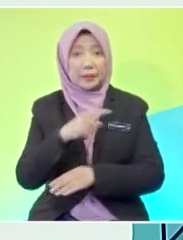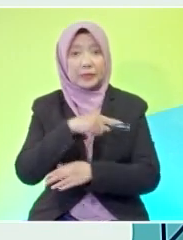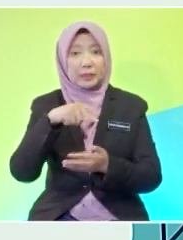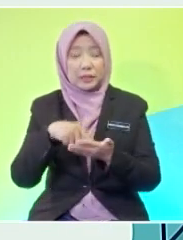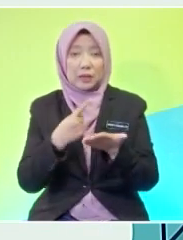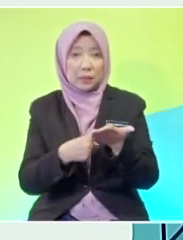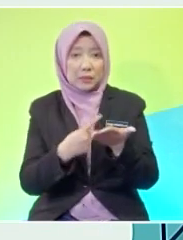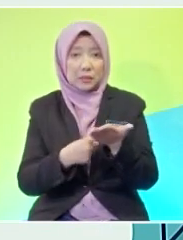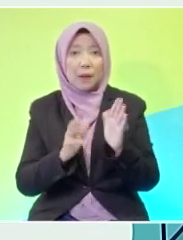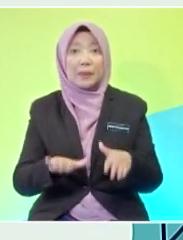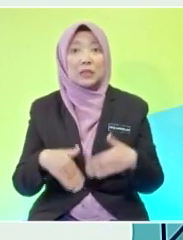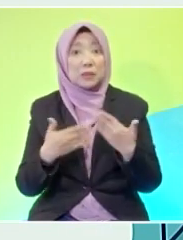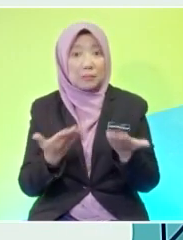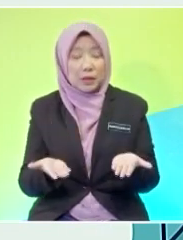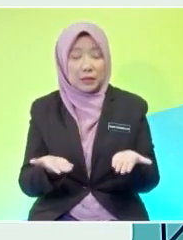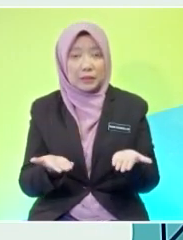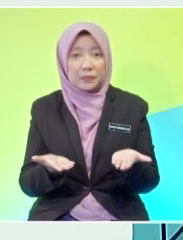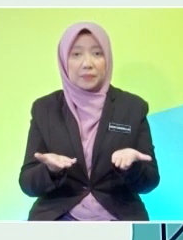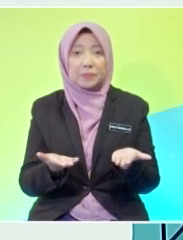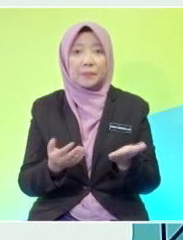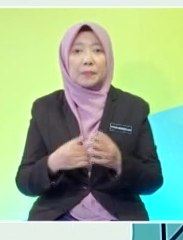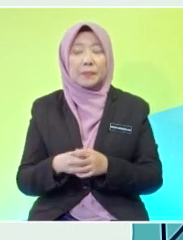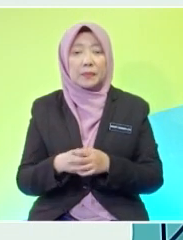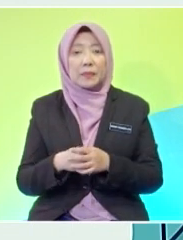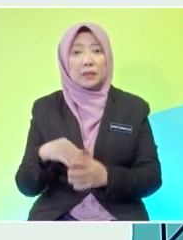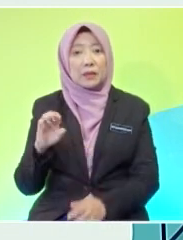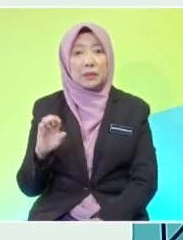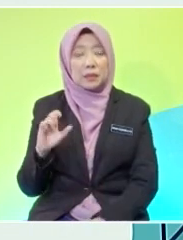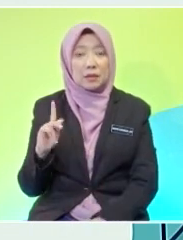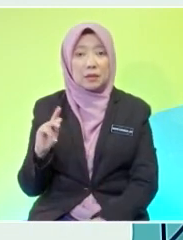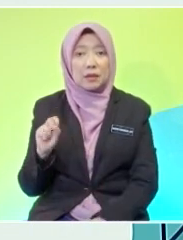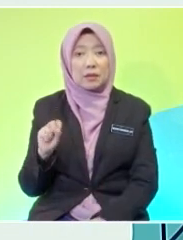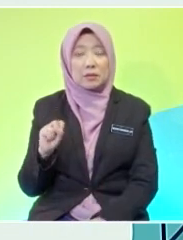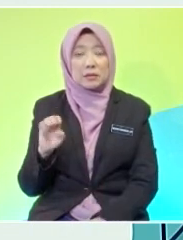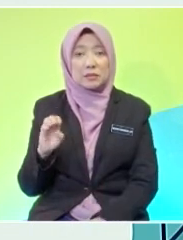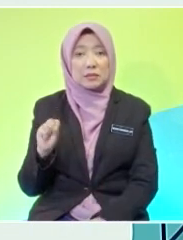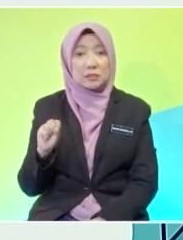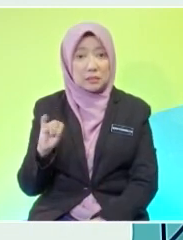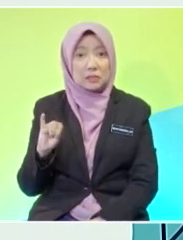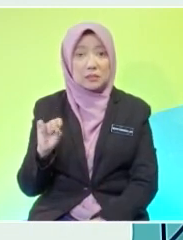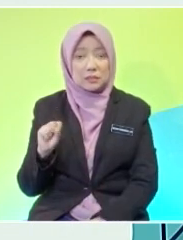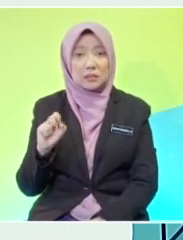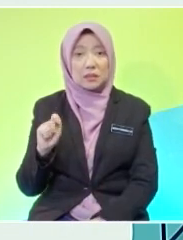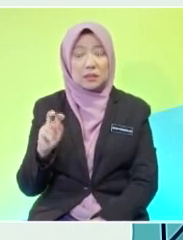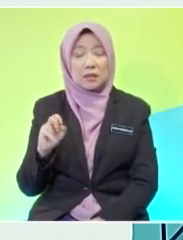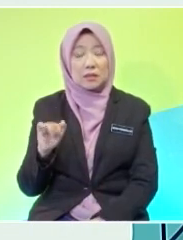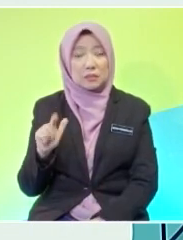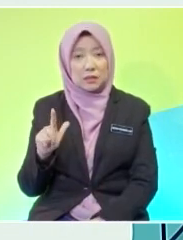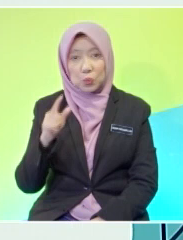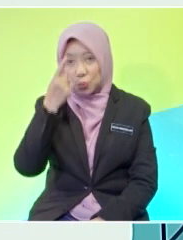kontrak kecerdasan berbagai eksistensial untuk kita ulas berdasarkan video tadi kita dapat lihat